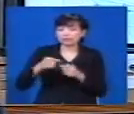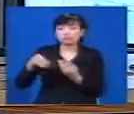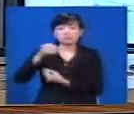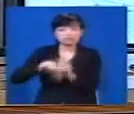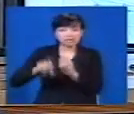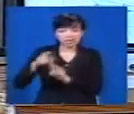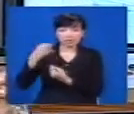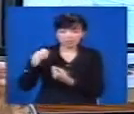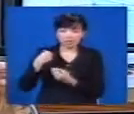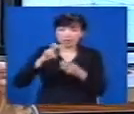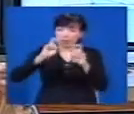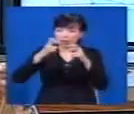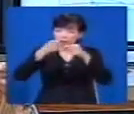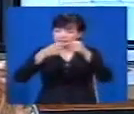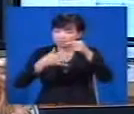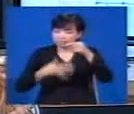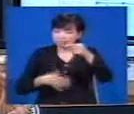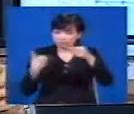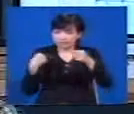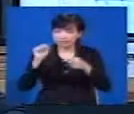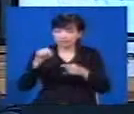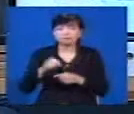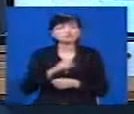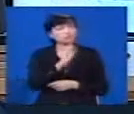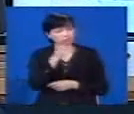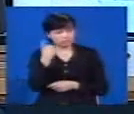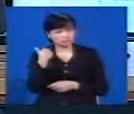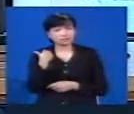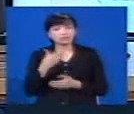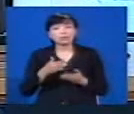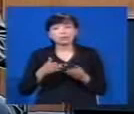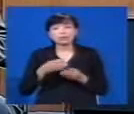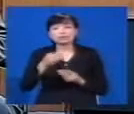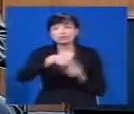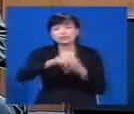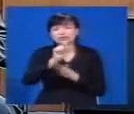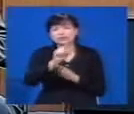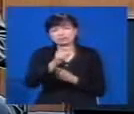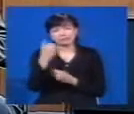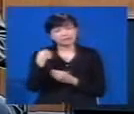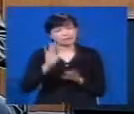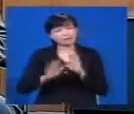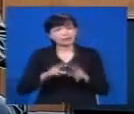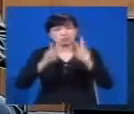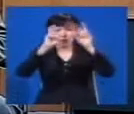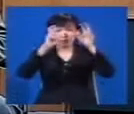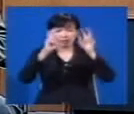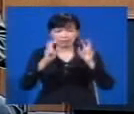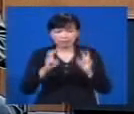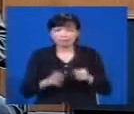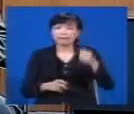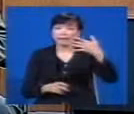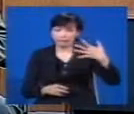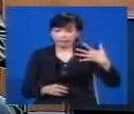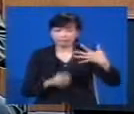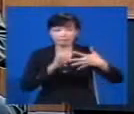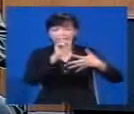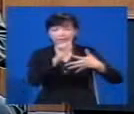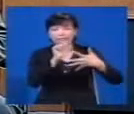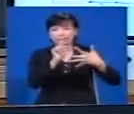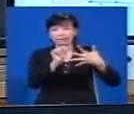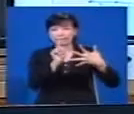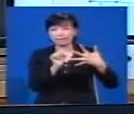ครับ มีกำหนดไว้แล้วใช่ไหมฮะ ก็จะกำหนดไว้ด้านเศรษฐกิจก็ประมาณ5ประเด็น 5ประเด็น 5ประเด็นหลัก ใน5ประเด็น